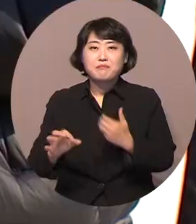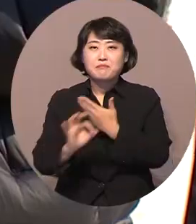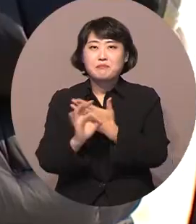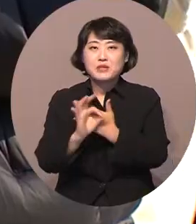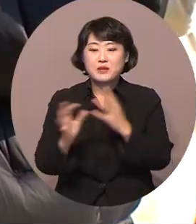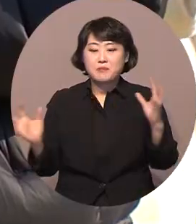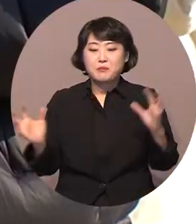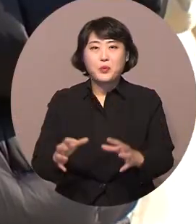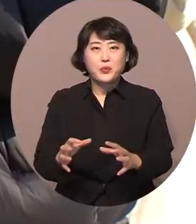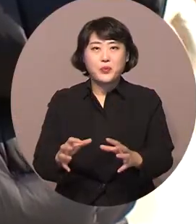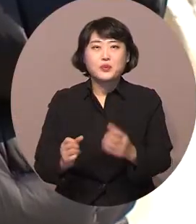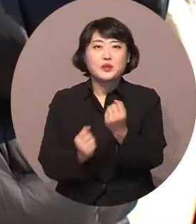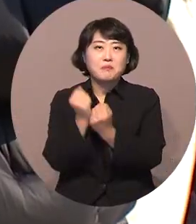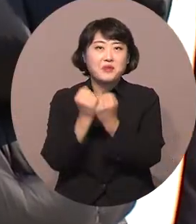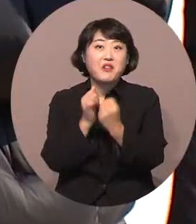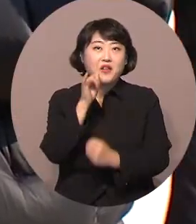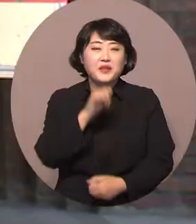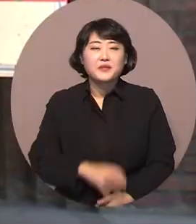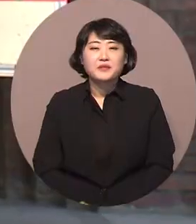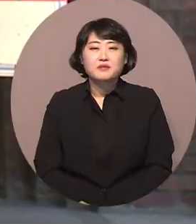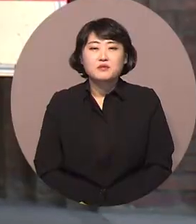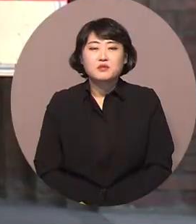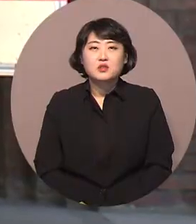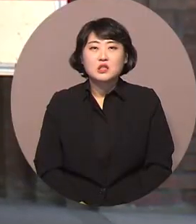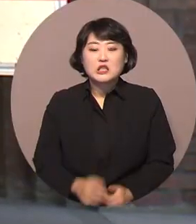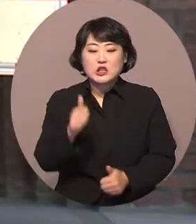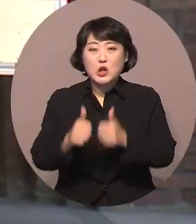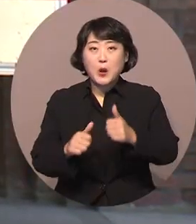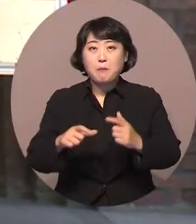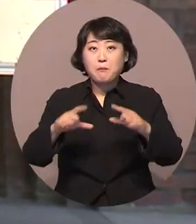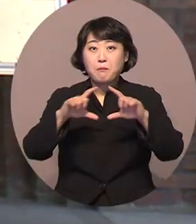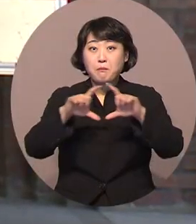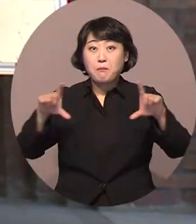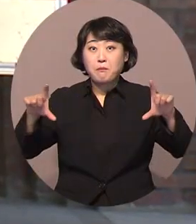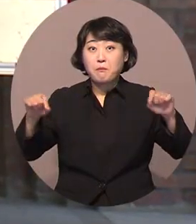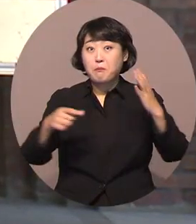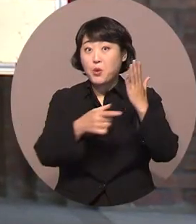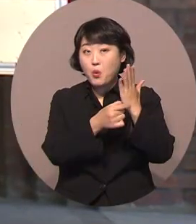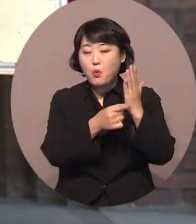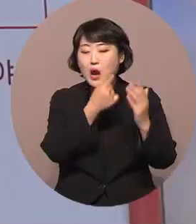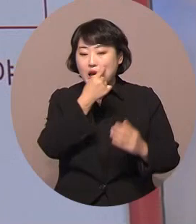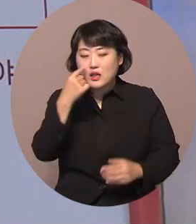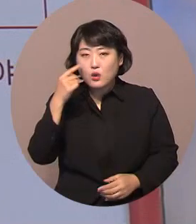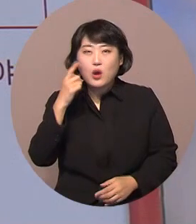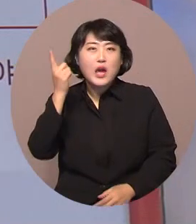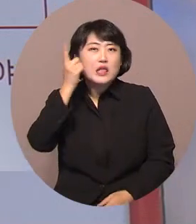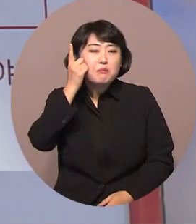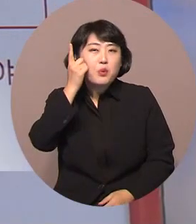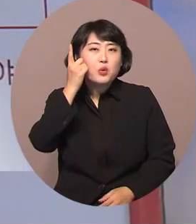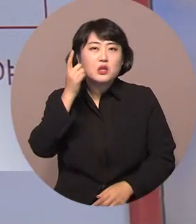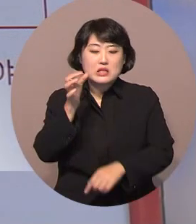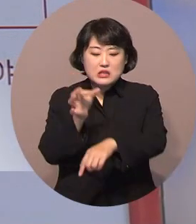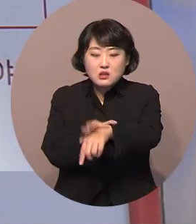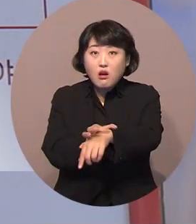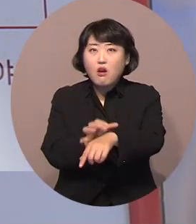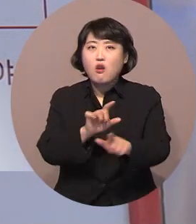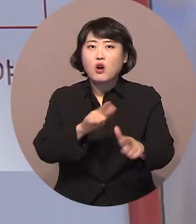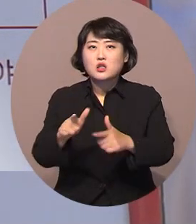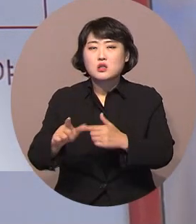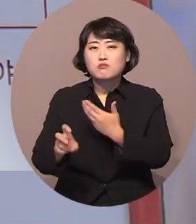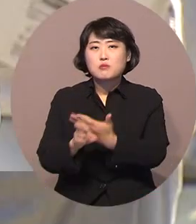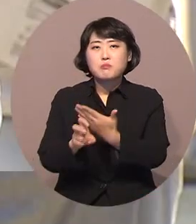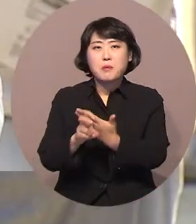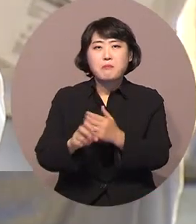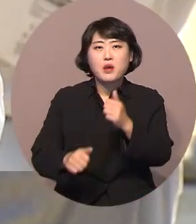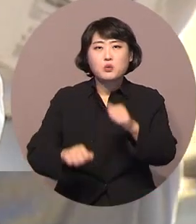소집이 진행됐습니다. 수험표에 적힌 고사장을 직접 확인하고 휴대전화나 스마트 기기 반입 등 부정행위로